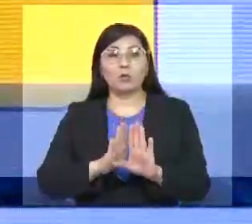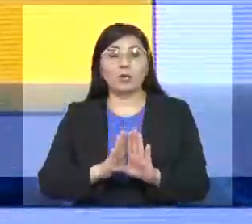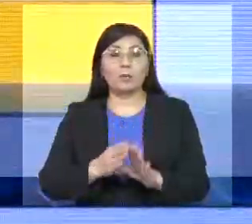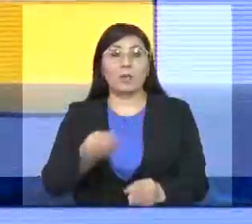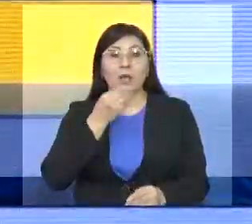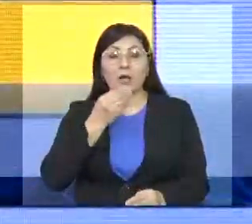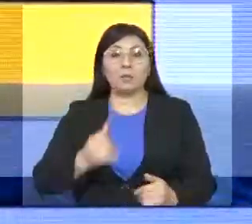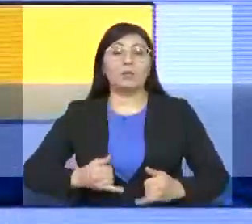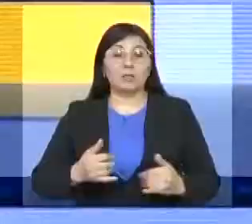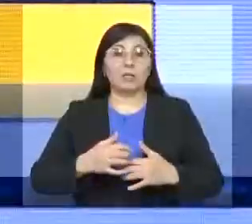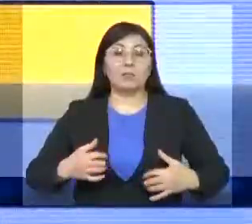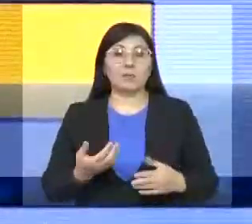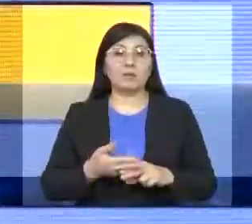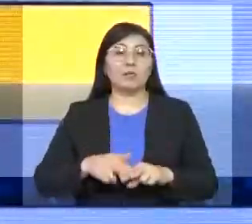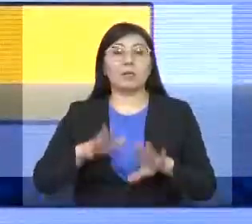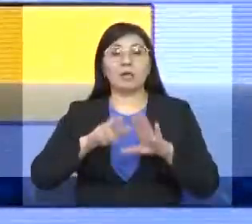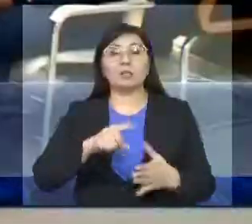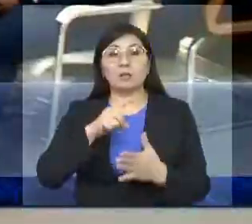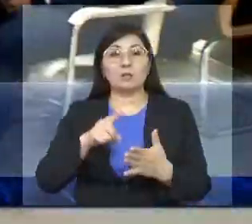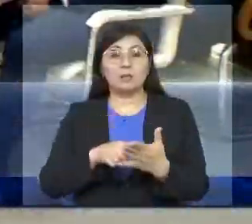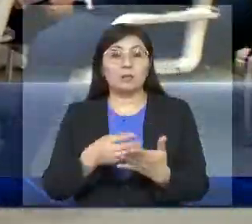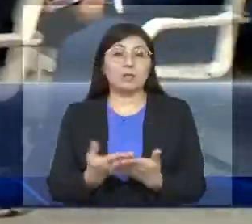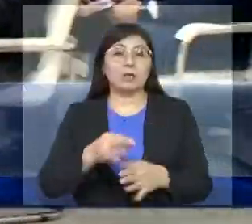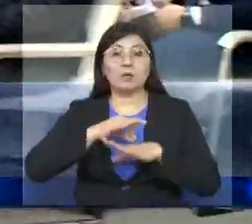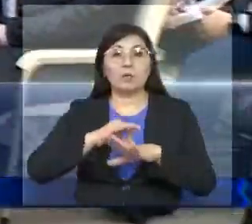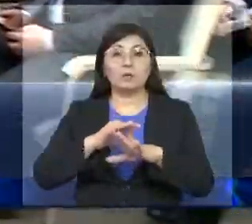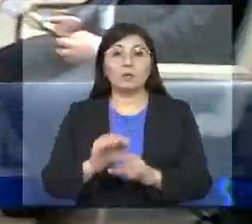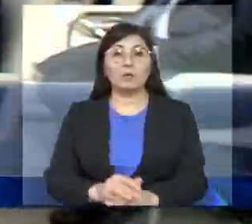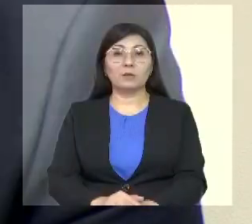Однако при этом остается открытым вопрос его сбыта